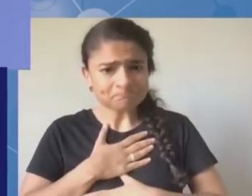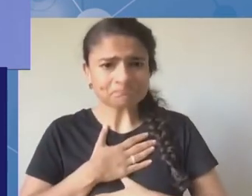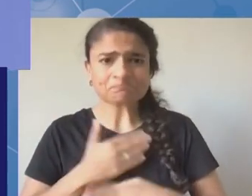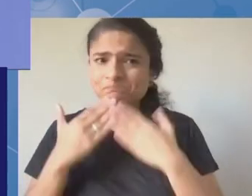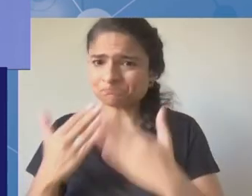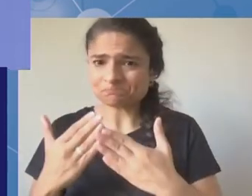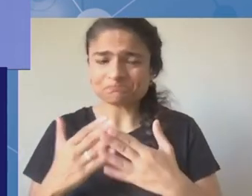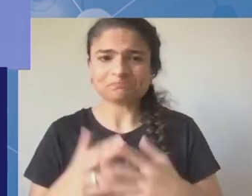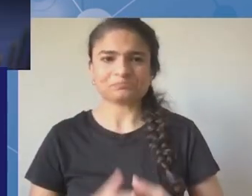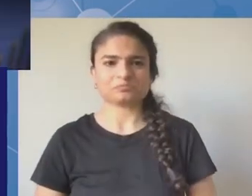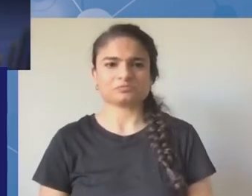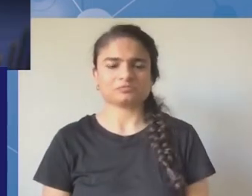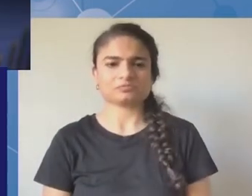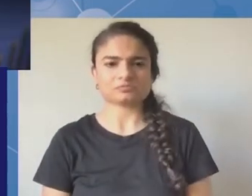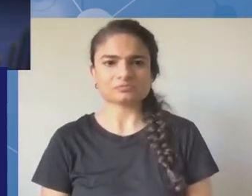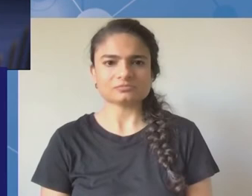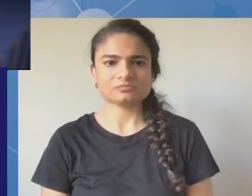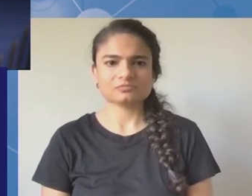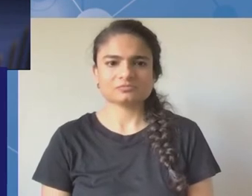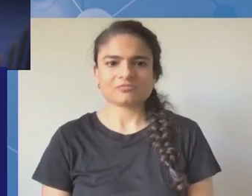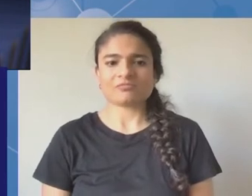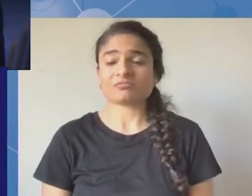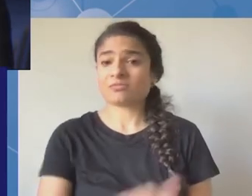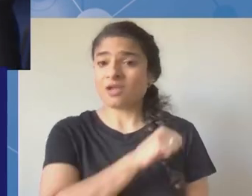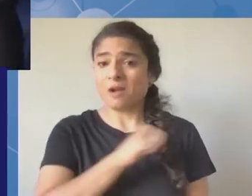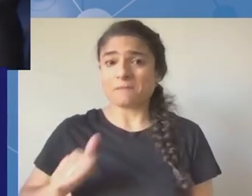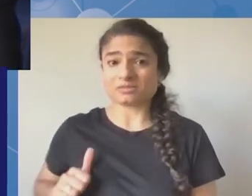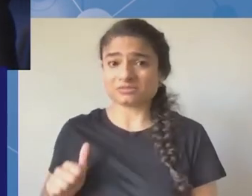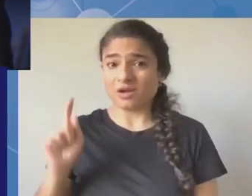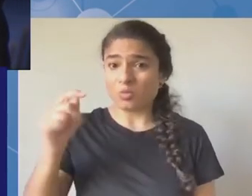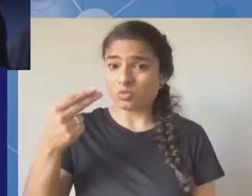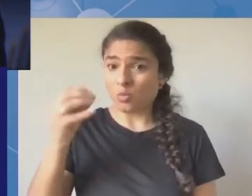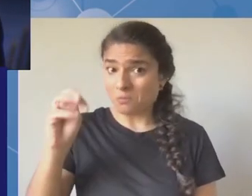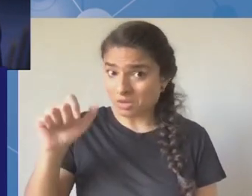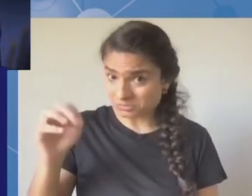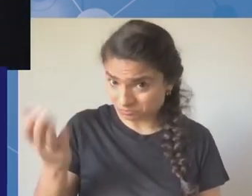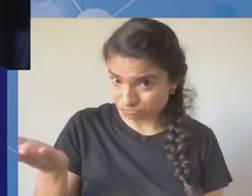لك. الآن السيد توماس شنايدر.